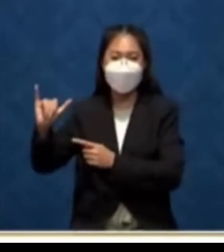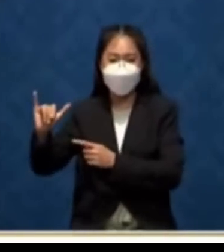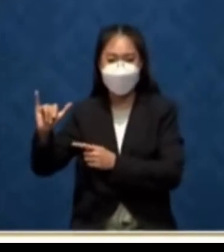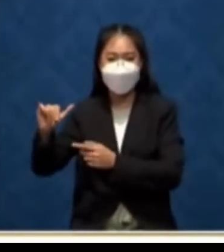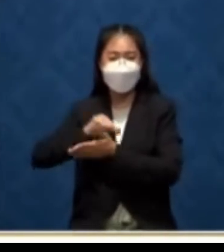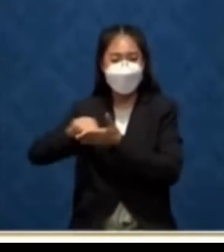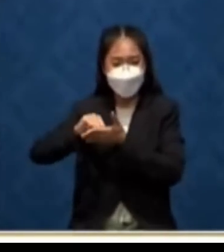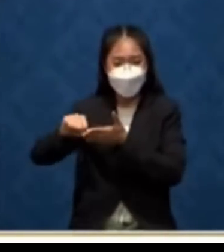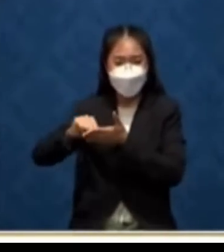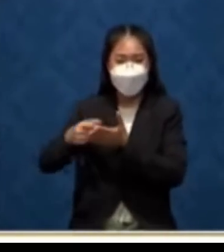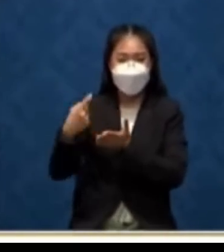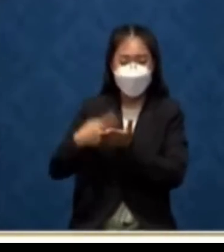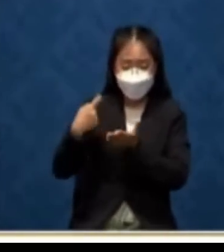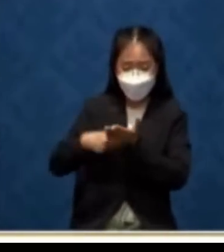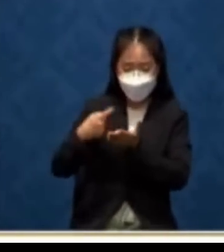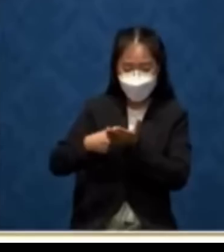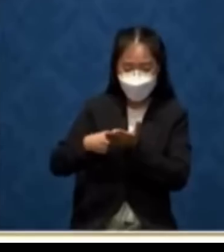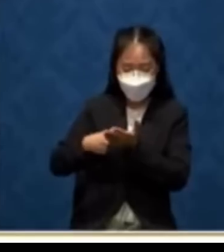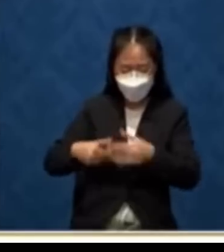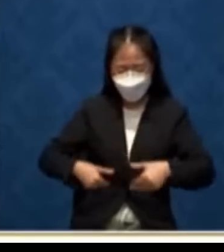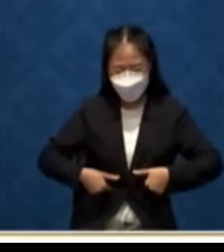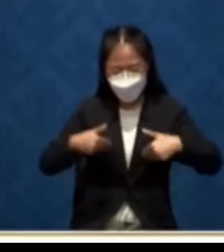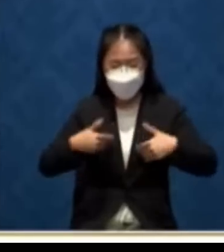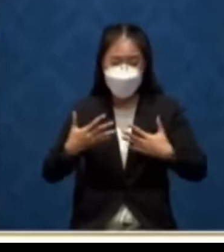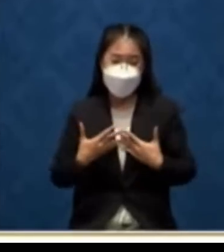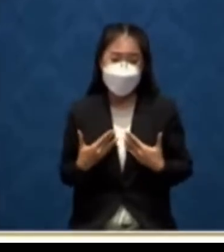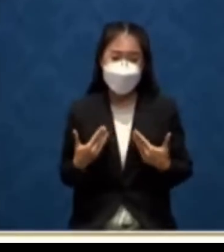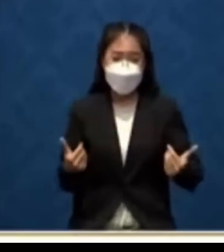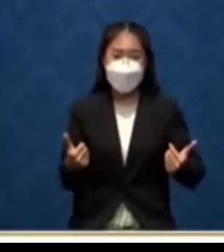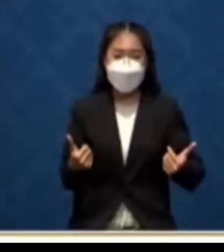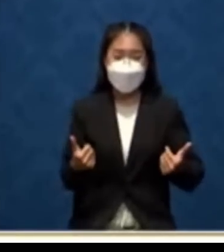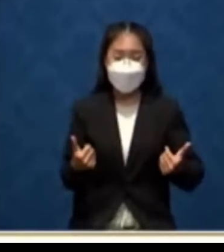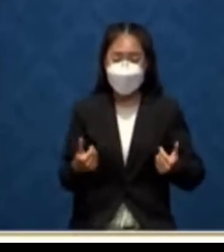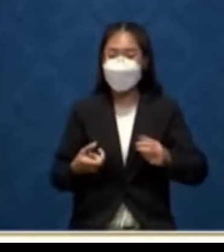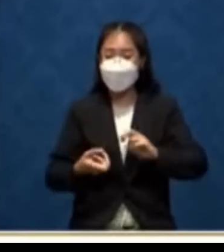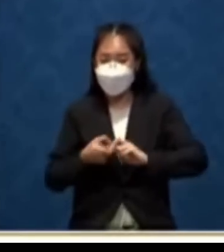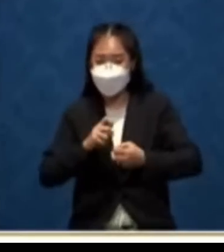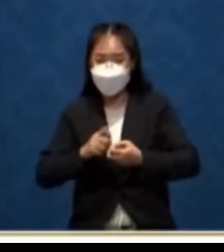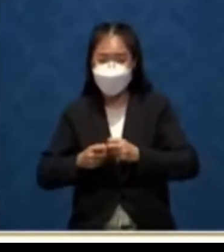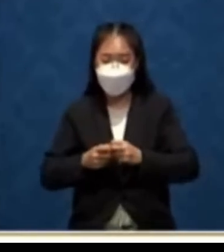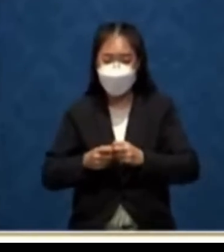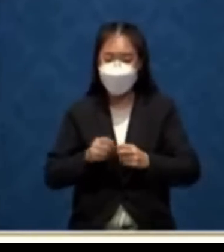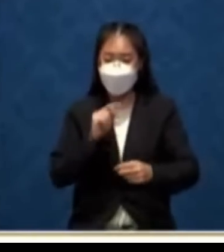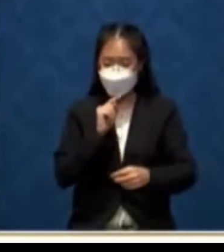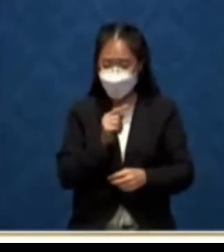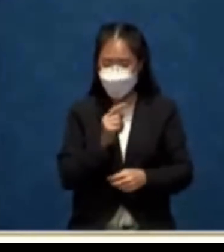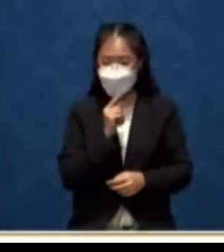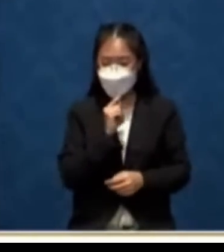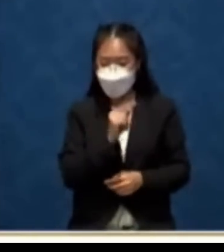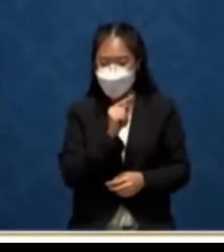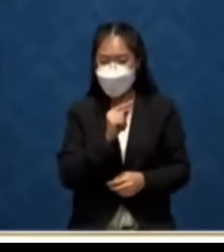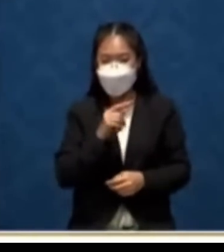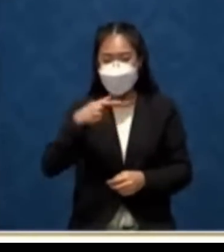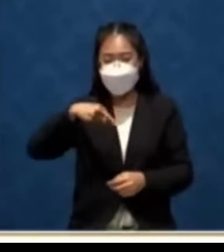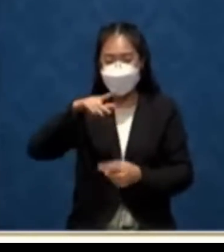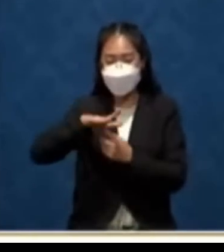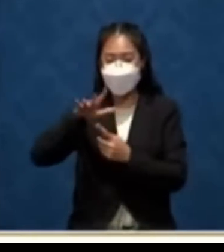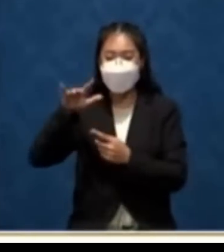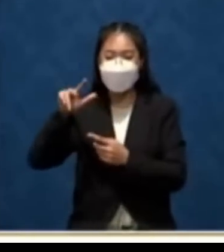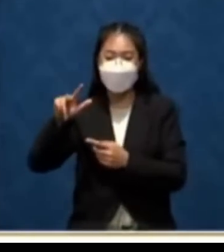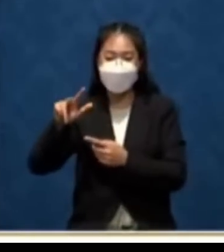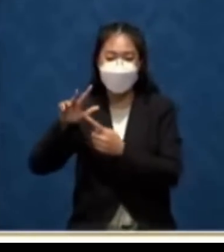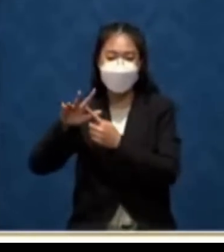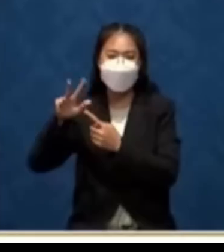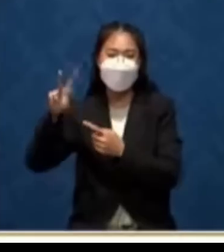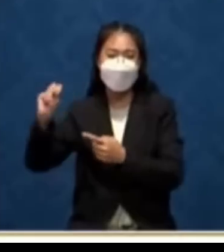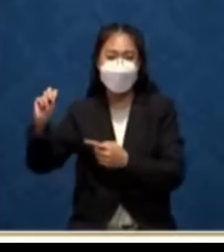แล้วก็ได้ประกันตัวออกมาสบายๆจนไปถึงมีเรื่องข่มขู่พยานในขณะที่ผู้เห็นต่างทางการเมืองกลุ่มทะ